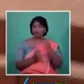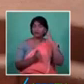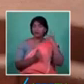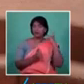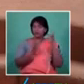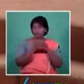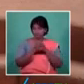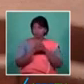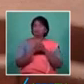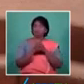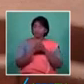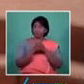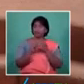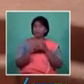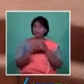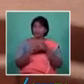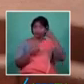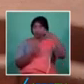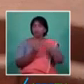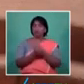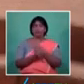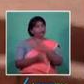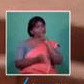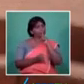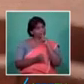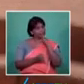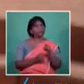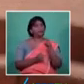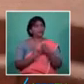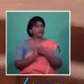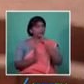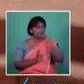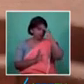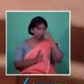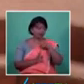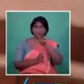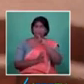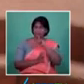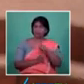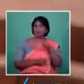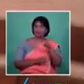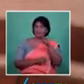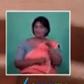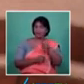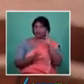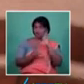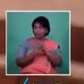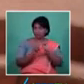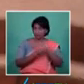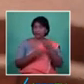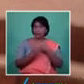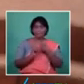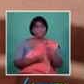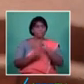කාර්ය බලකායේ අනදෙන් නිලධාරී නියෝජ්‍ය පොලිස්පතිතුමාට දැනුම් දෙන ලෙසද ගරු කතානායකතුමාගෙන් ඉල්ලා සිටිමි මේ වැරදි ප්‍රවෘත්තිය පළ කිරීම නිසා